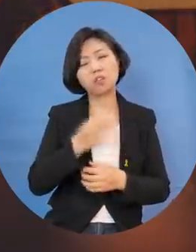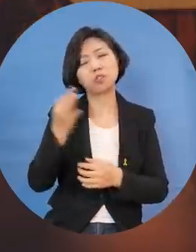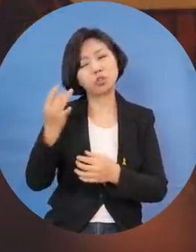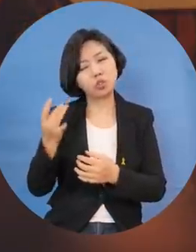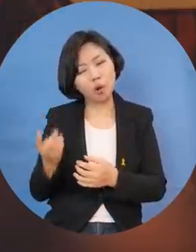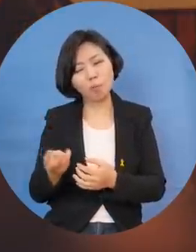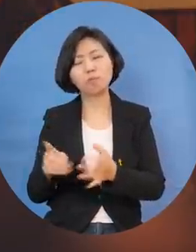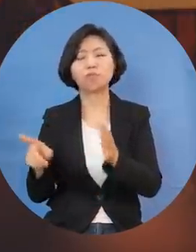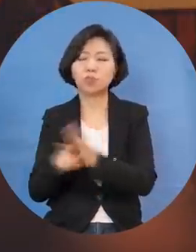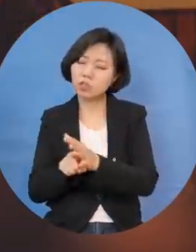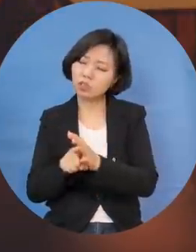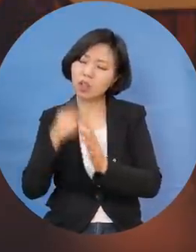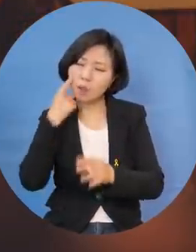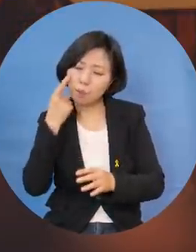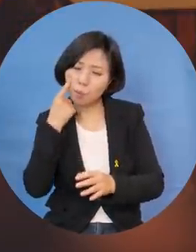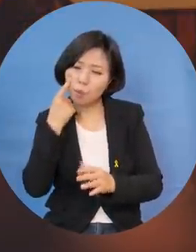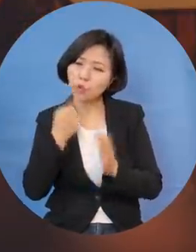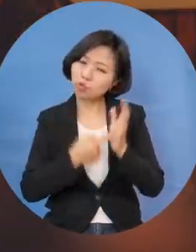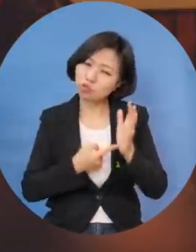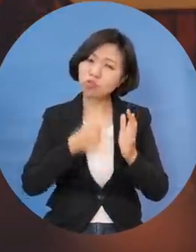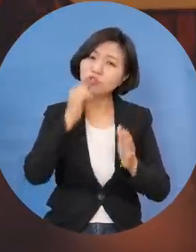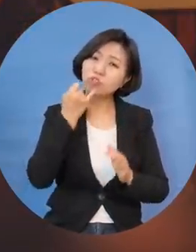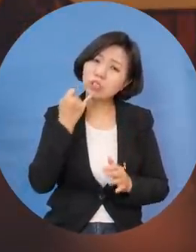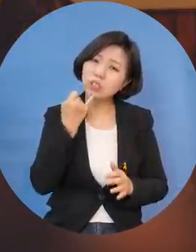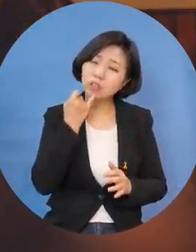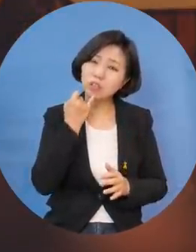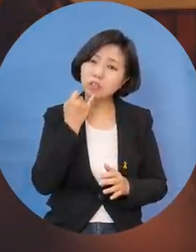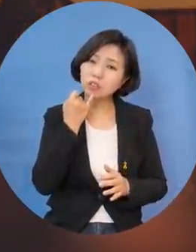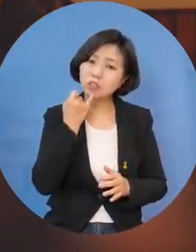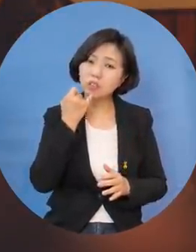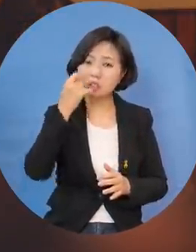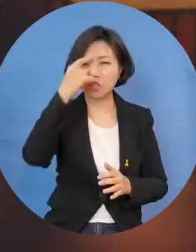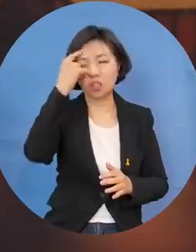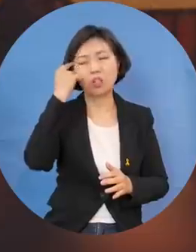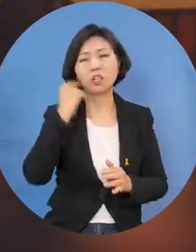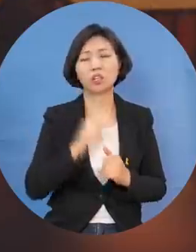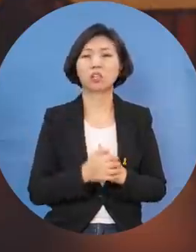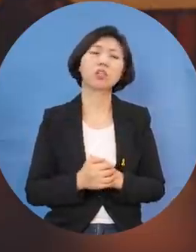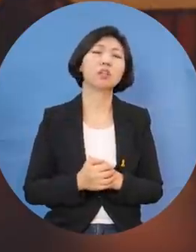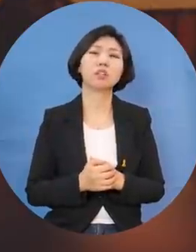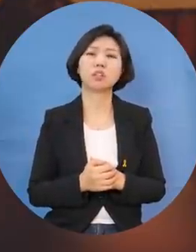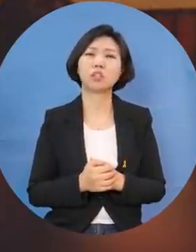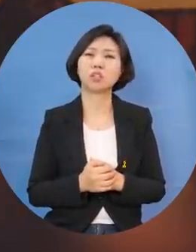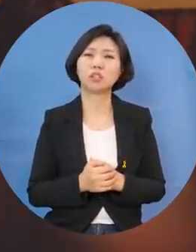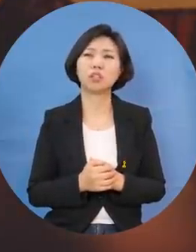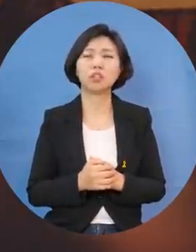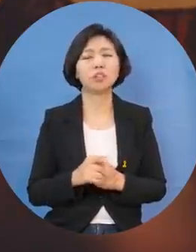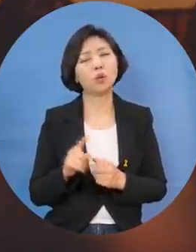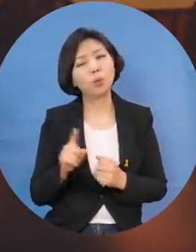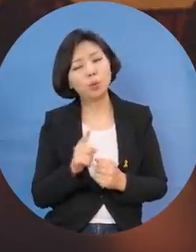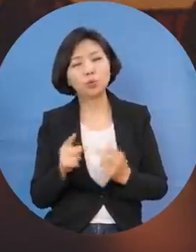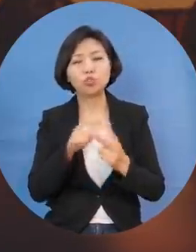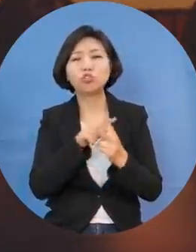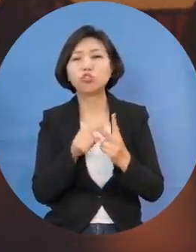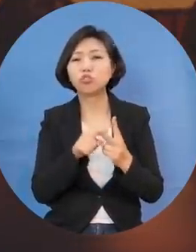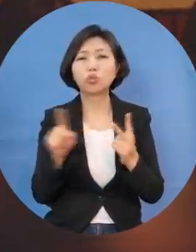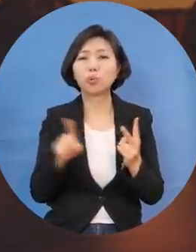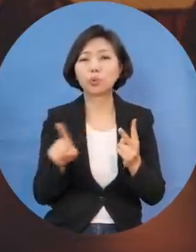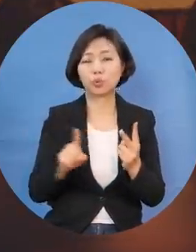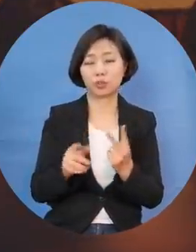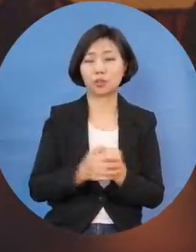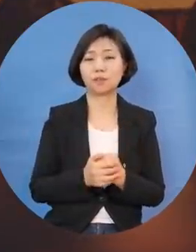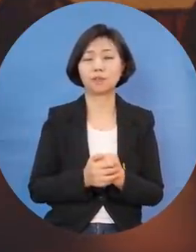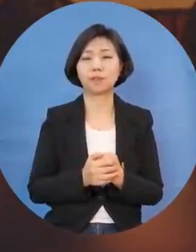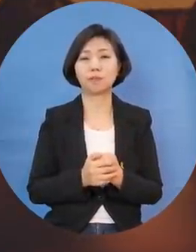믿고 싶다면 그렇게 믿고, 뭐, 제왕절개를 해도 문제가, 뭐, 없다, 뭐, 이런 건지,